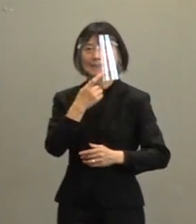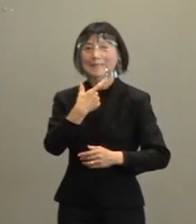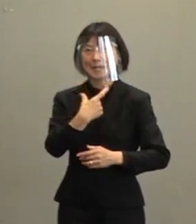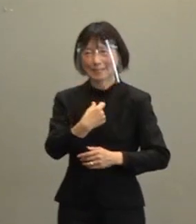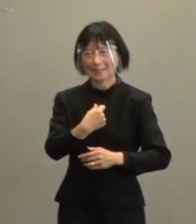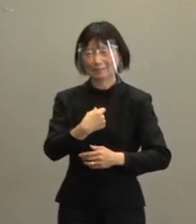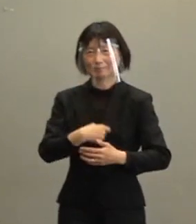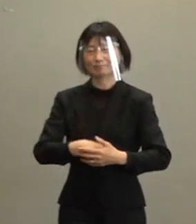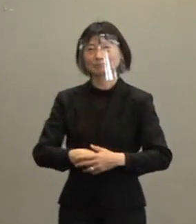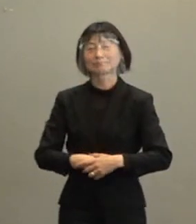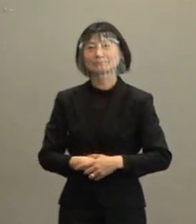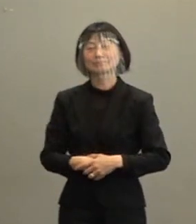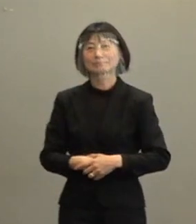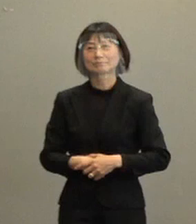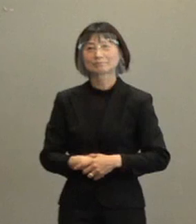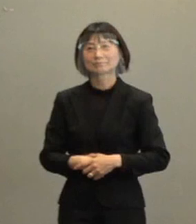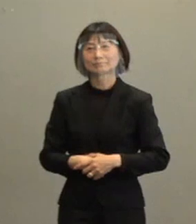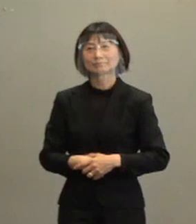というふうに思います。